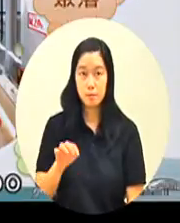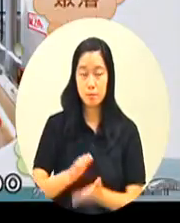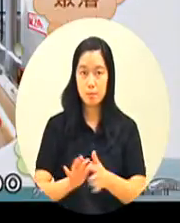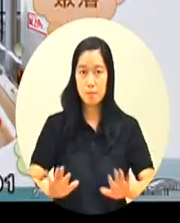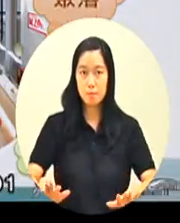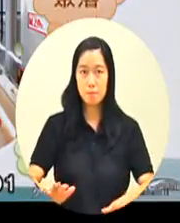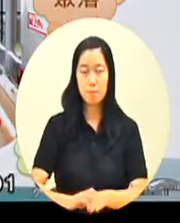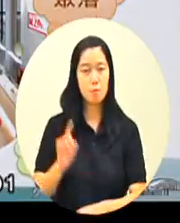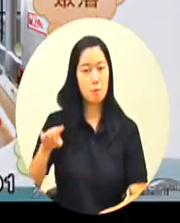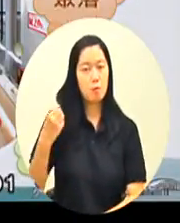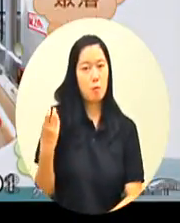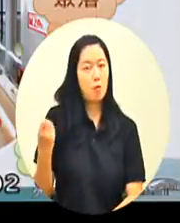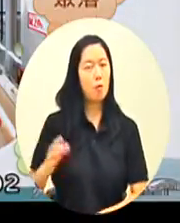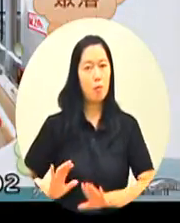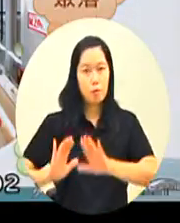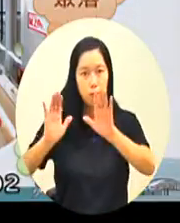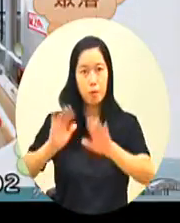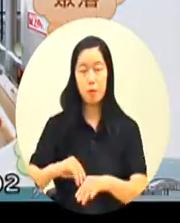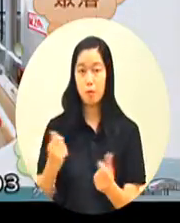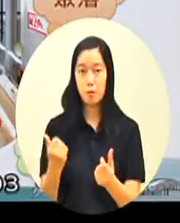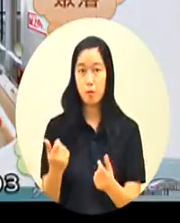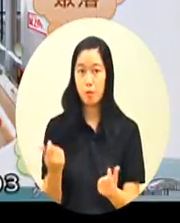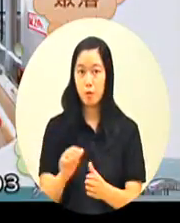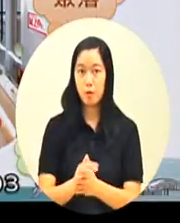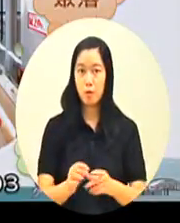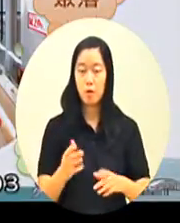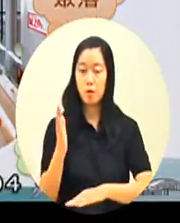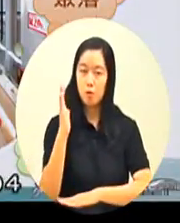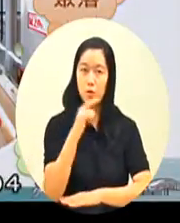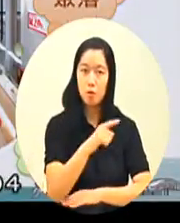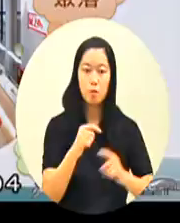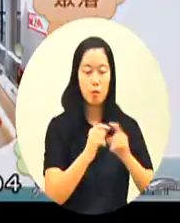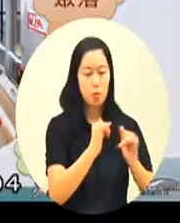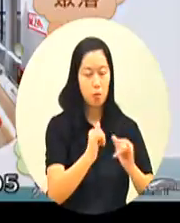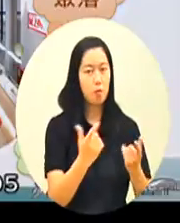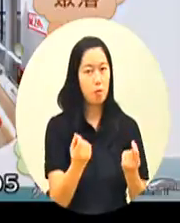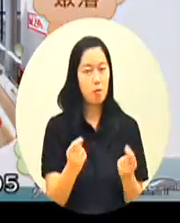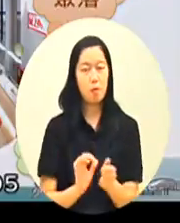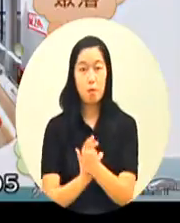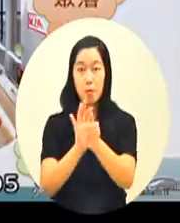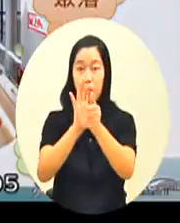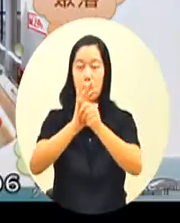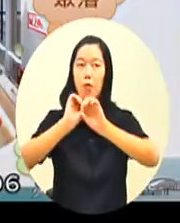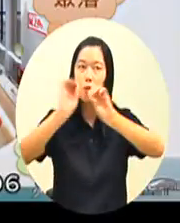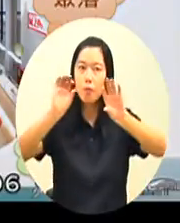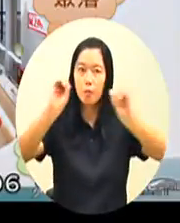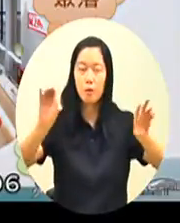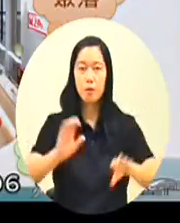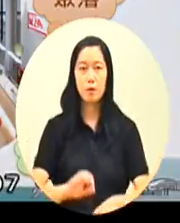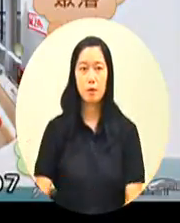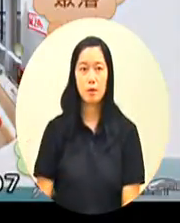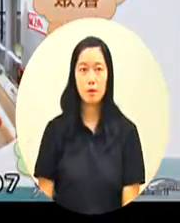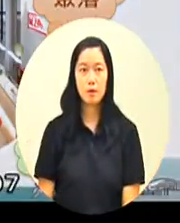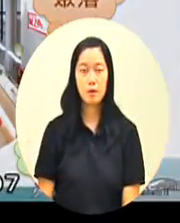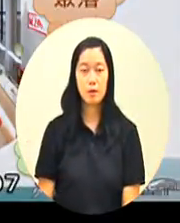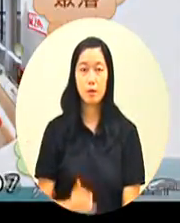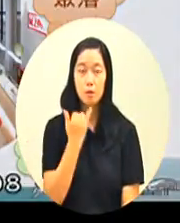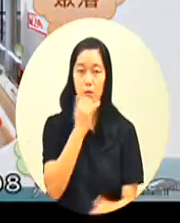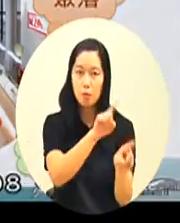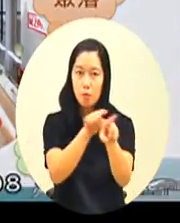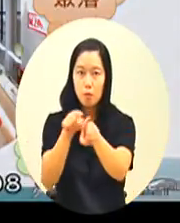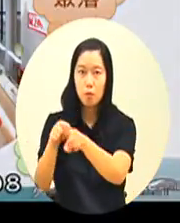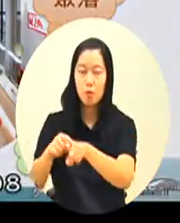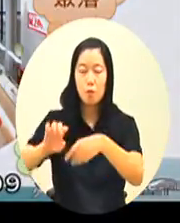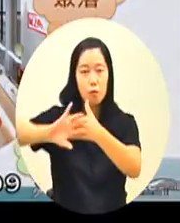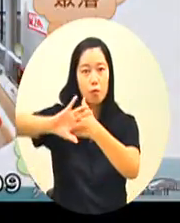非常的流行，那不管是政府或民间都在大力推动当中。那当然如果循着西方的模式，事